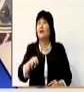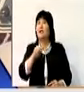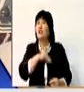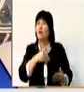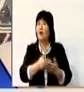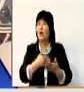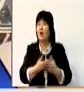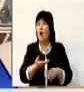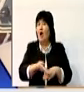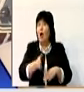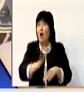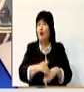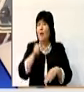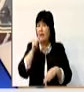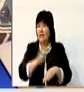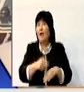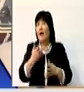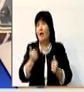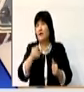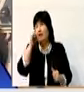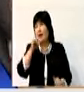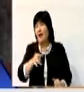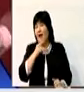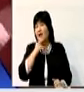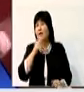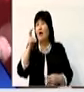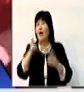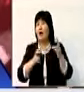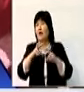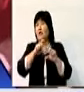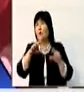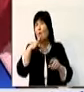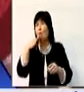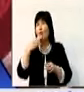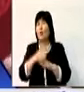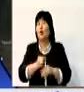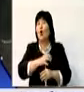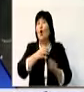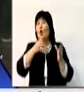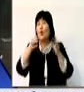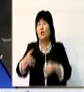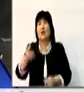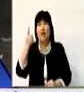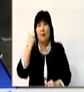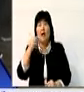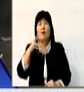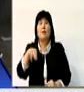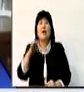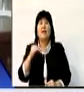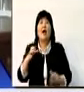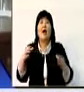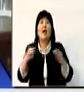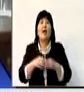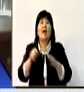еңбеккерлері ауыртпалықты сезінді. Әсіресе Қазақстанға кәсіпорындардың көп бөлігі көшірілгенін білеміз. Медиа экспедиция мүшелері